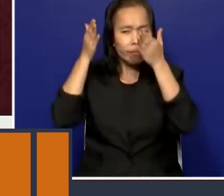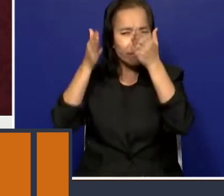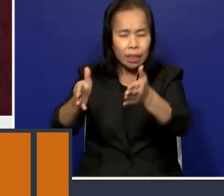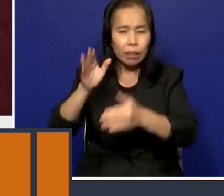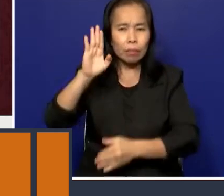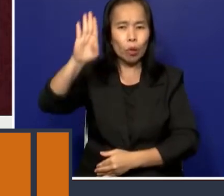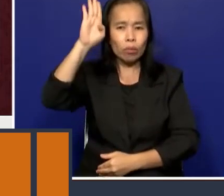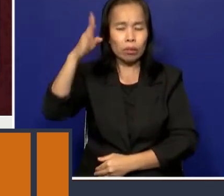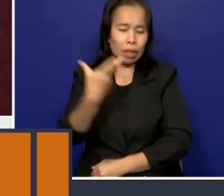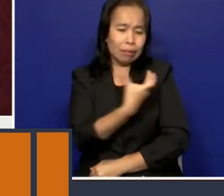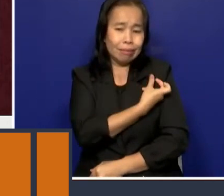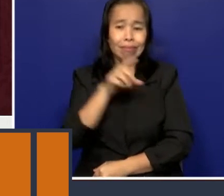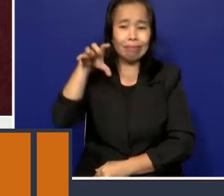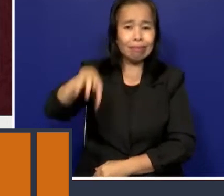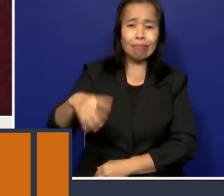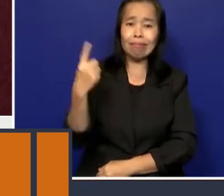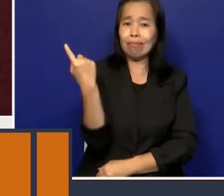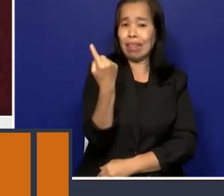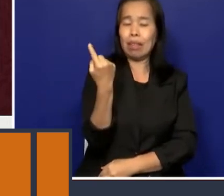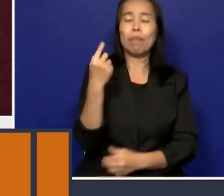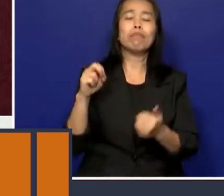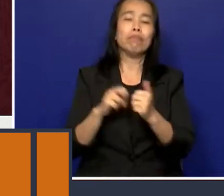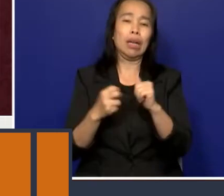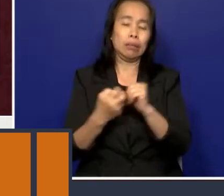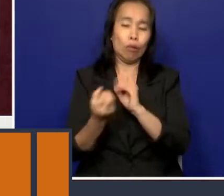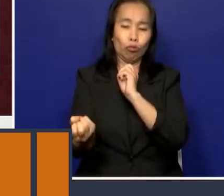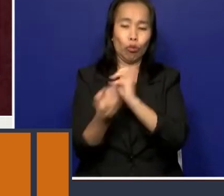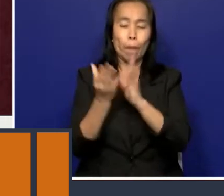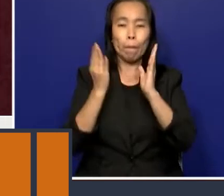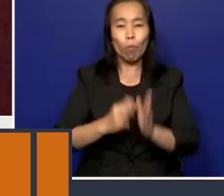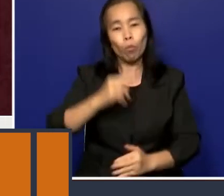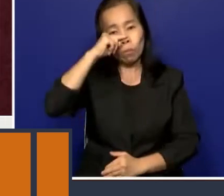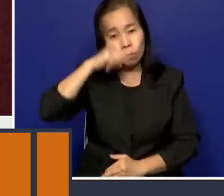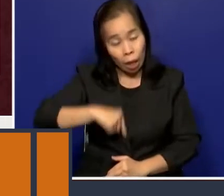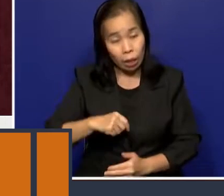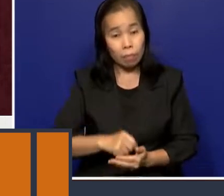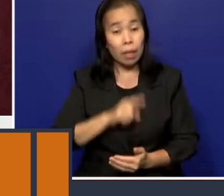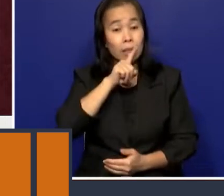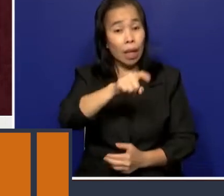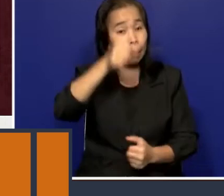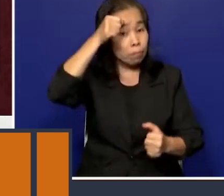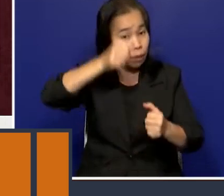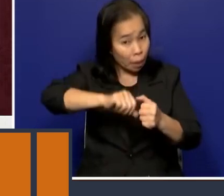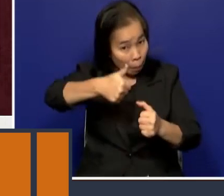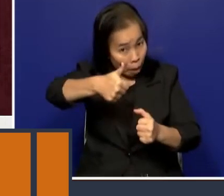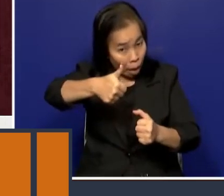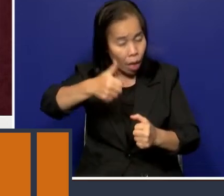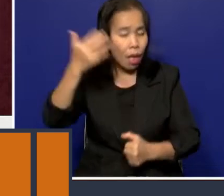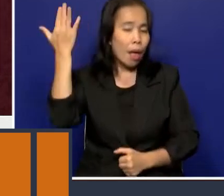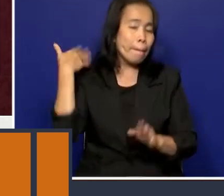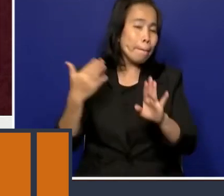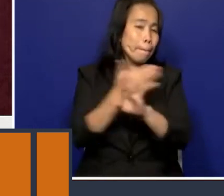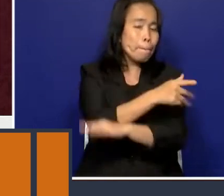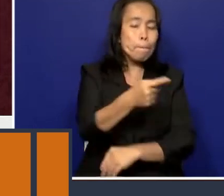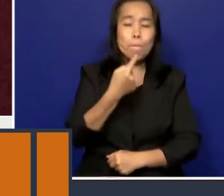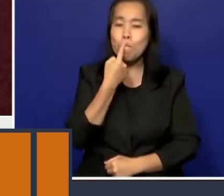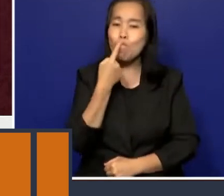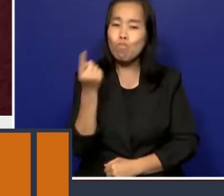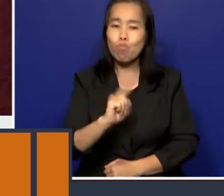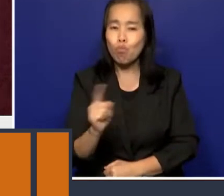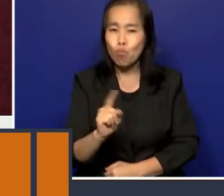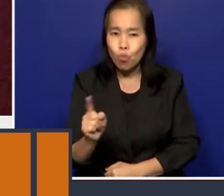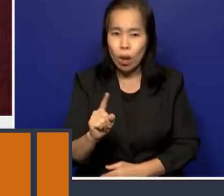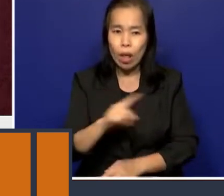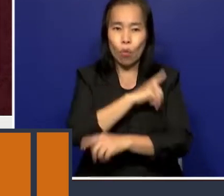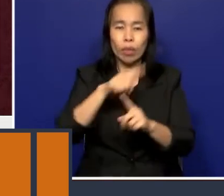ียวก็เกิดปัญหากับประชาชคนไยจิๆคุณนรธิจำได้หรือไม่วาตวเองได้พูดเอาไเมวท 25 มกราคมปี 64